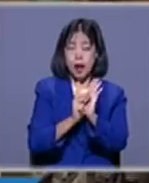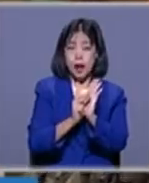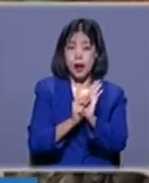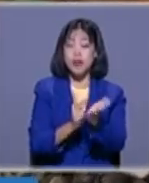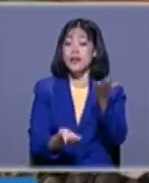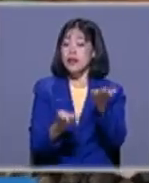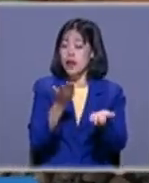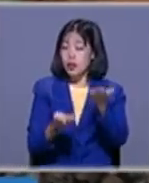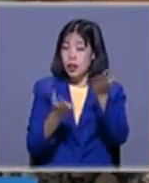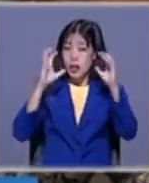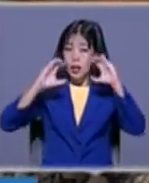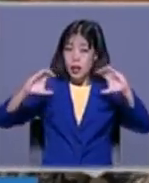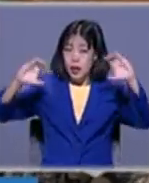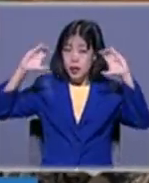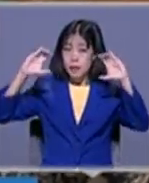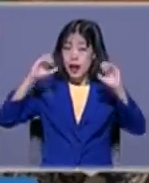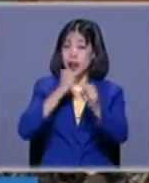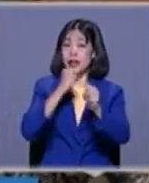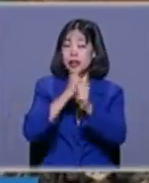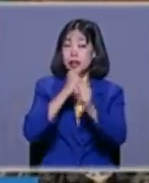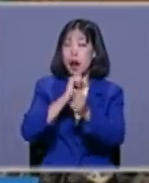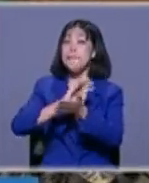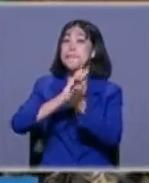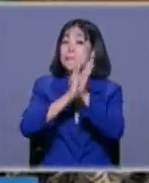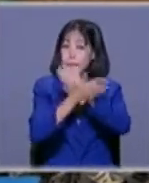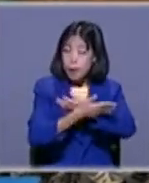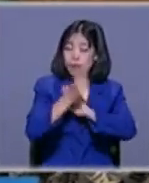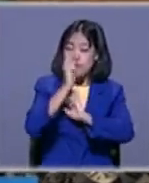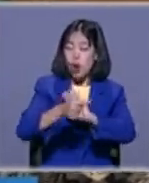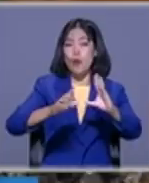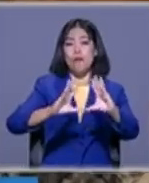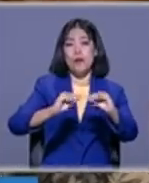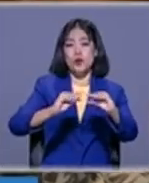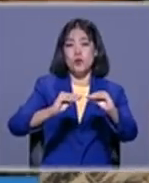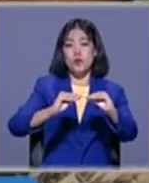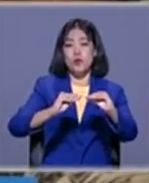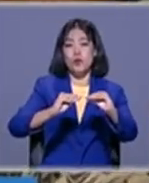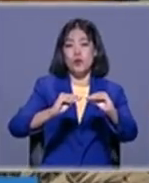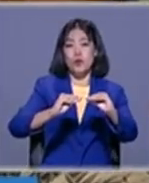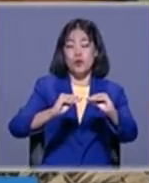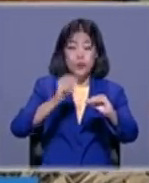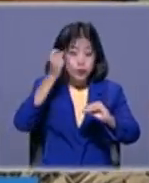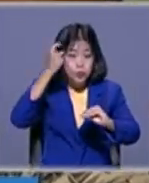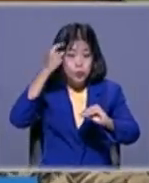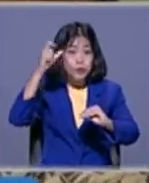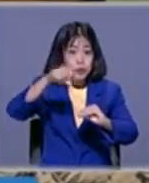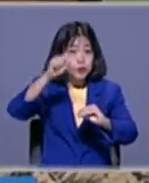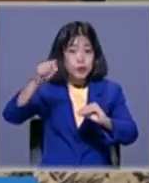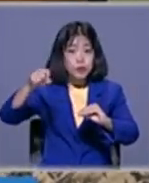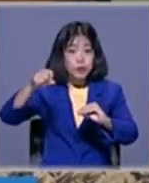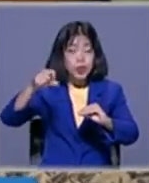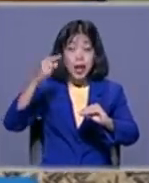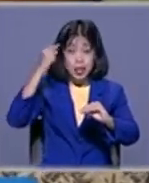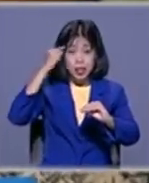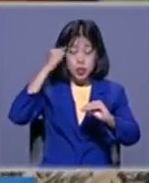ดที่รัฐบาลบอกว่าเป็นกฎหมายปฏิรูปกฎหมายนั้นก็ต้องประชุมร่วมกันเข้าใจใช่ไหมทีนี้คุณคิดว่